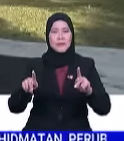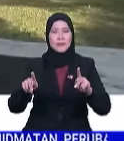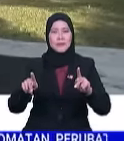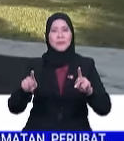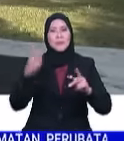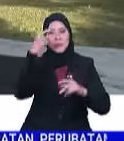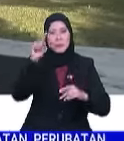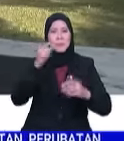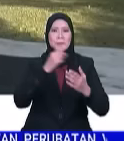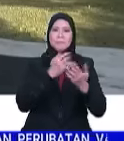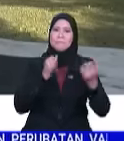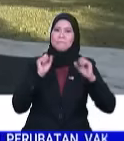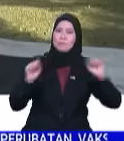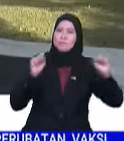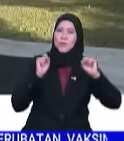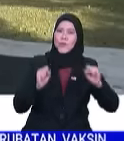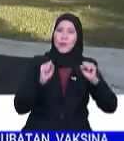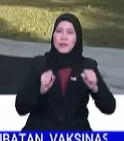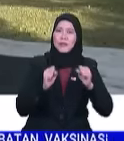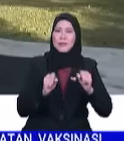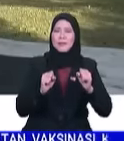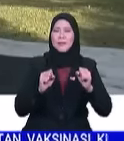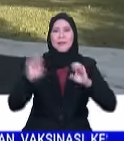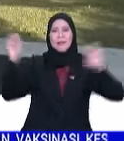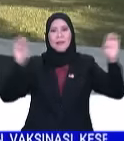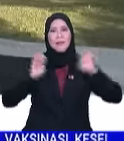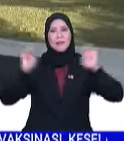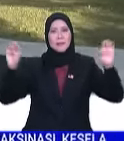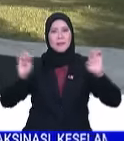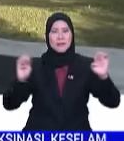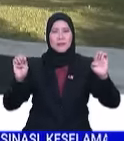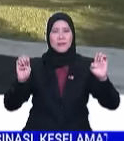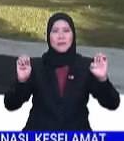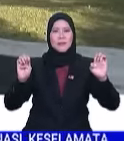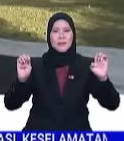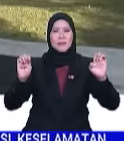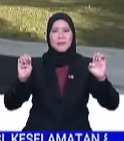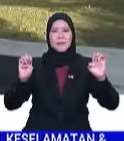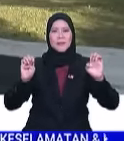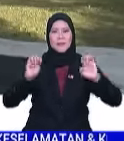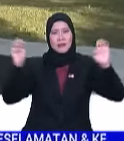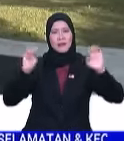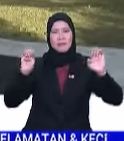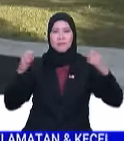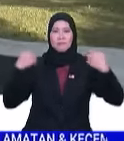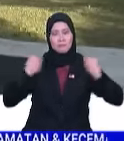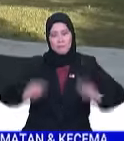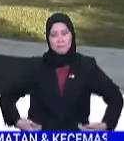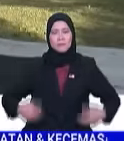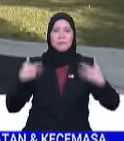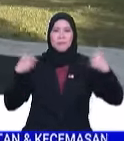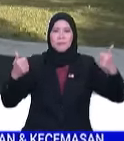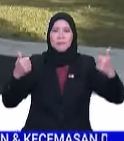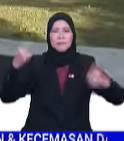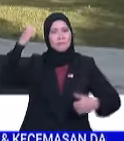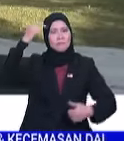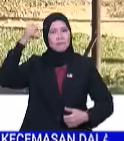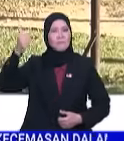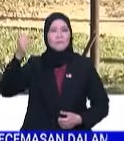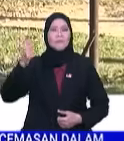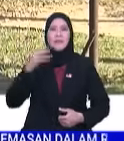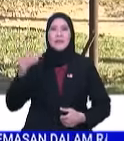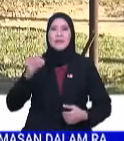untuk berada dengan secara yang optimum lah, untuk menghasilkan badan yang sihat, otak yang tegas, emosi yang